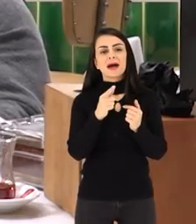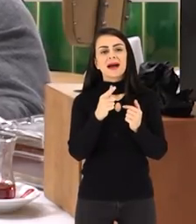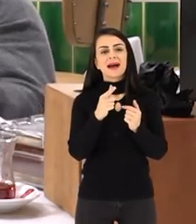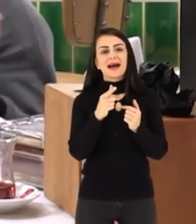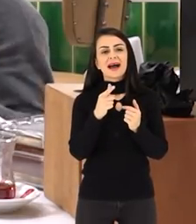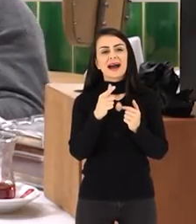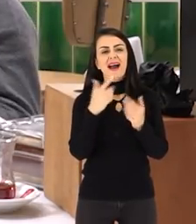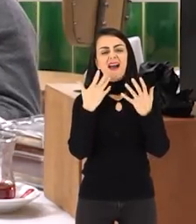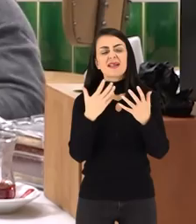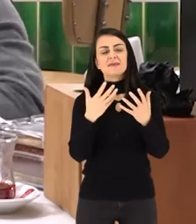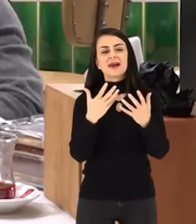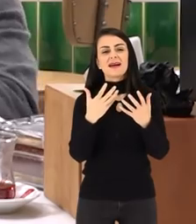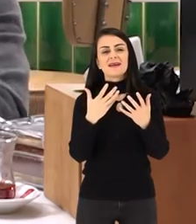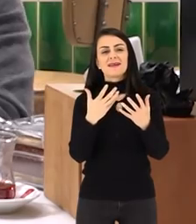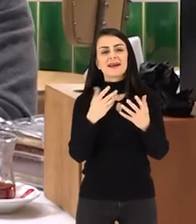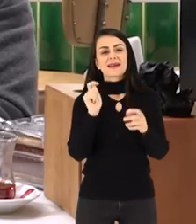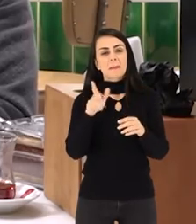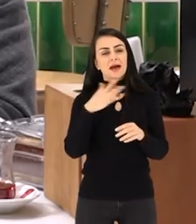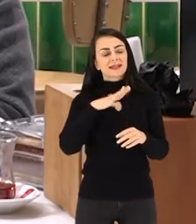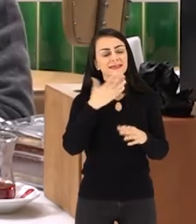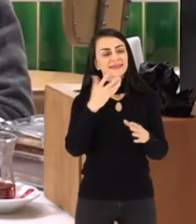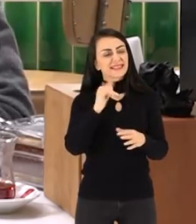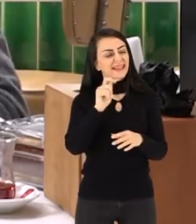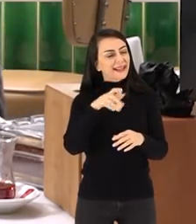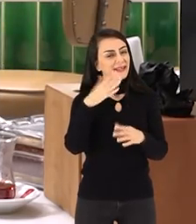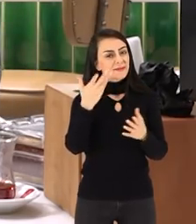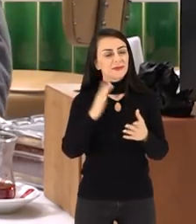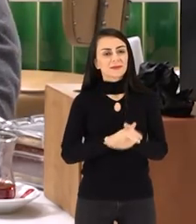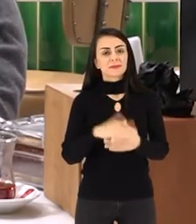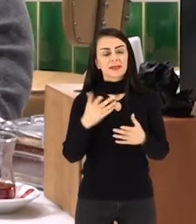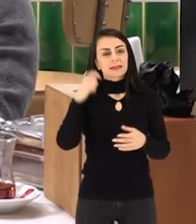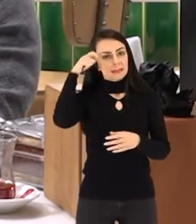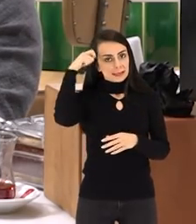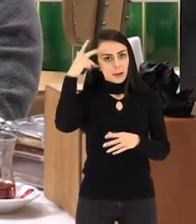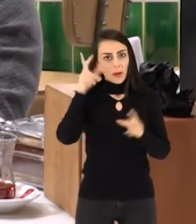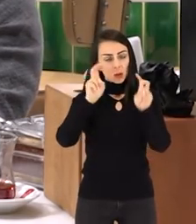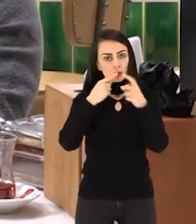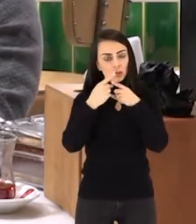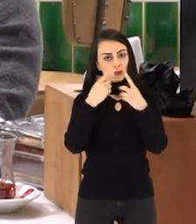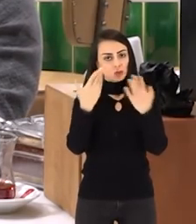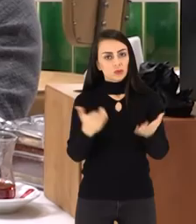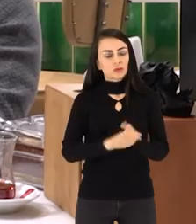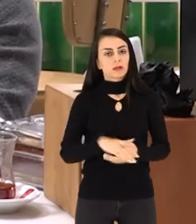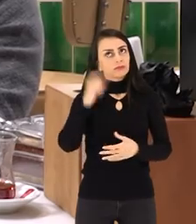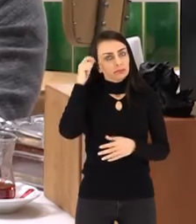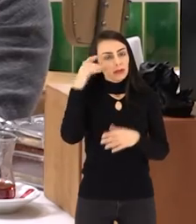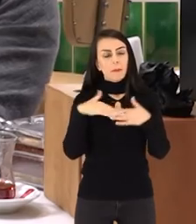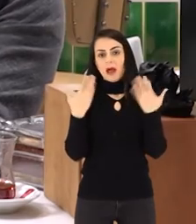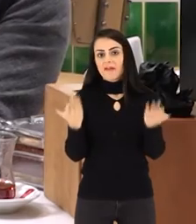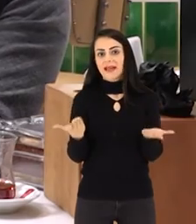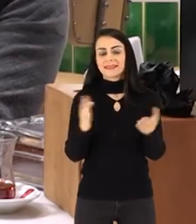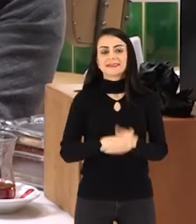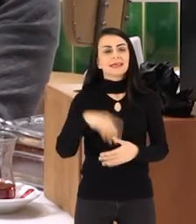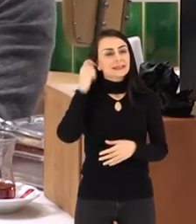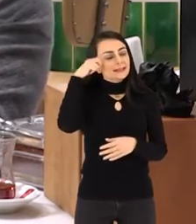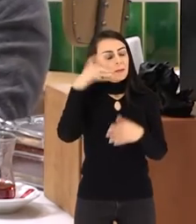Sulandırmak istiyorsun. Yok hayır mesela... asla. Şaka yapıyorum. Peki sinema? Sinema evet.